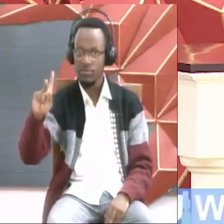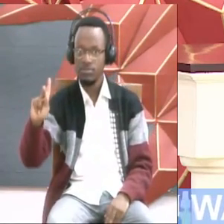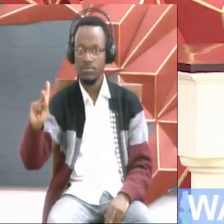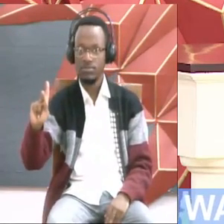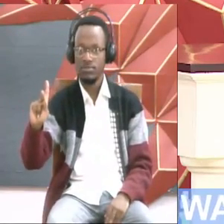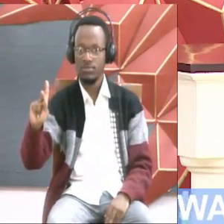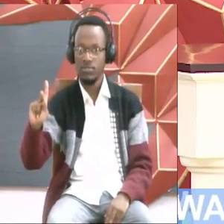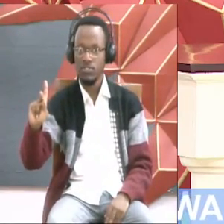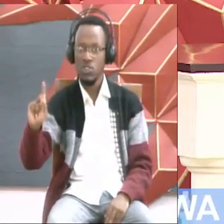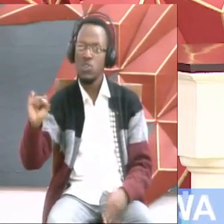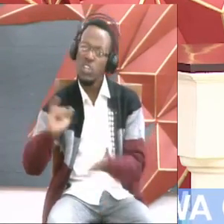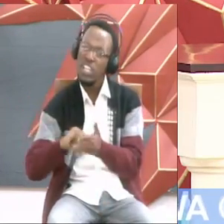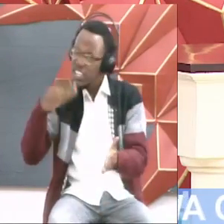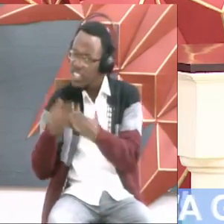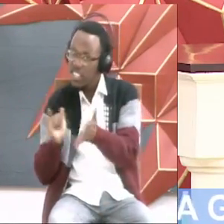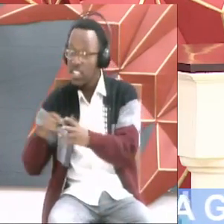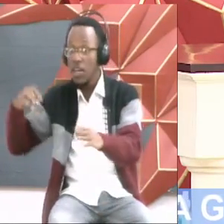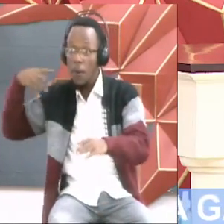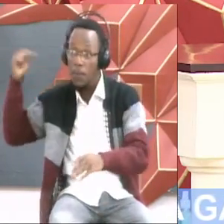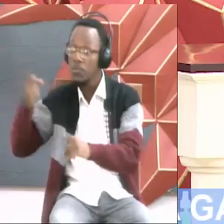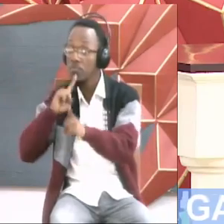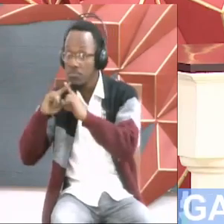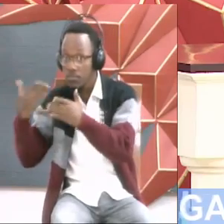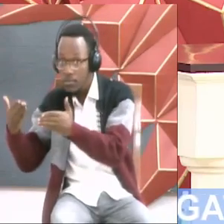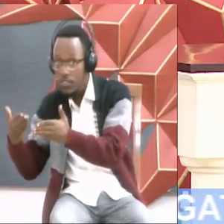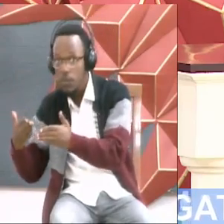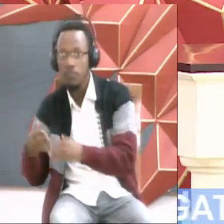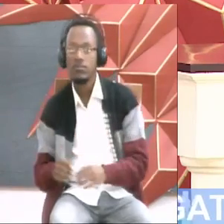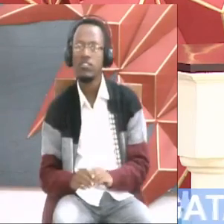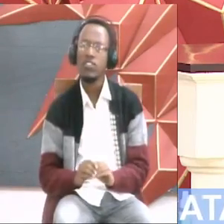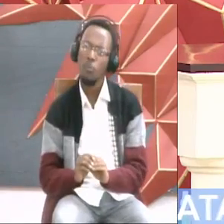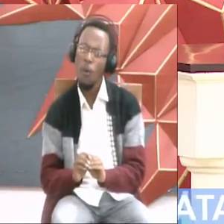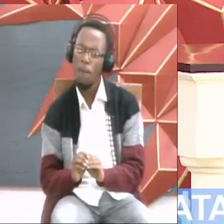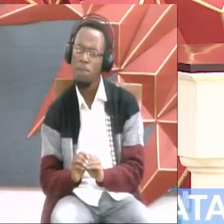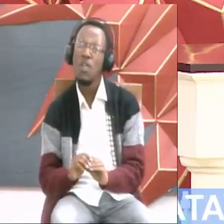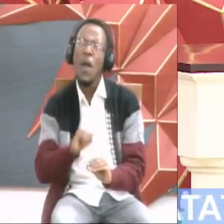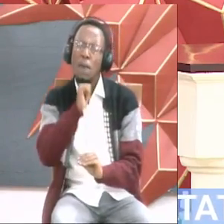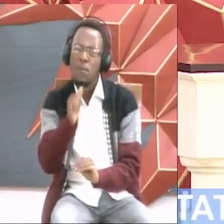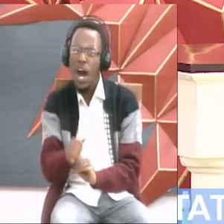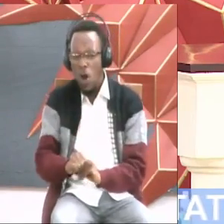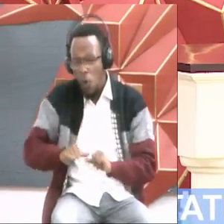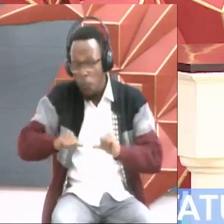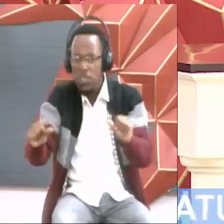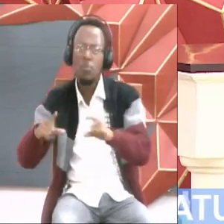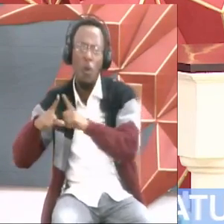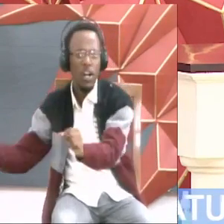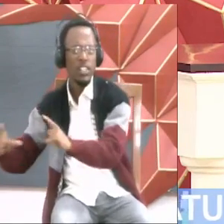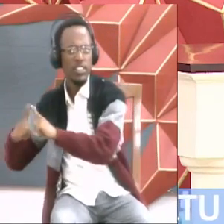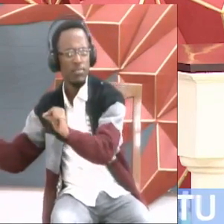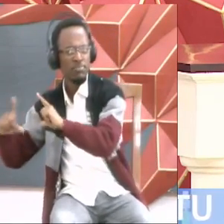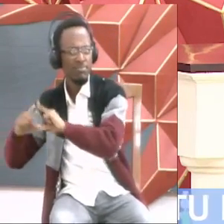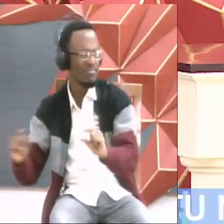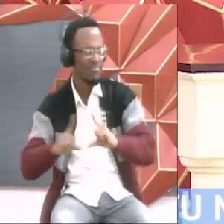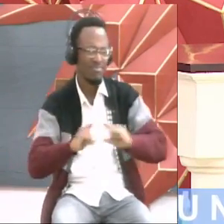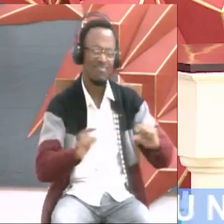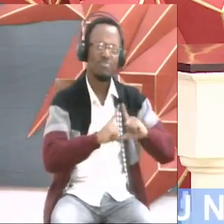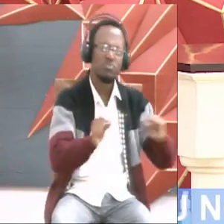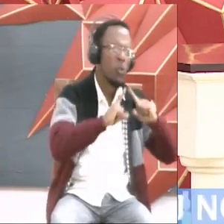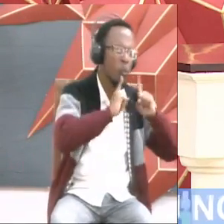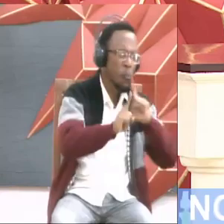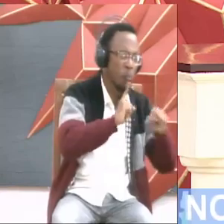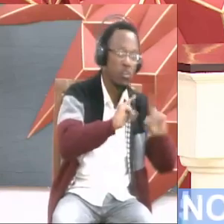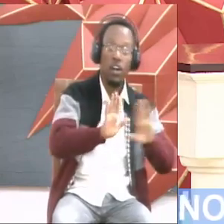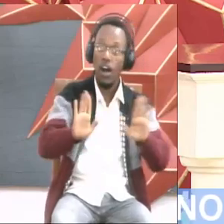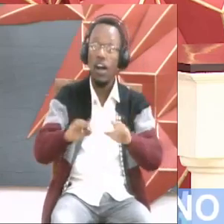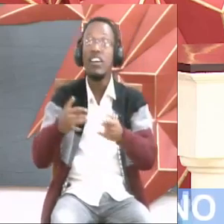l'épouse puisse venir maintenant dans ses promesses. Pour que les gens puissent vivre seulement dans des histoires qu'on